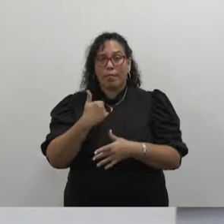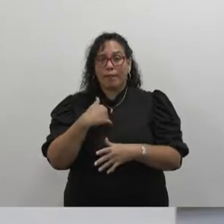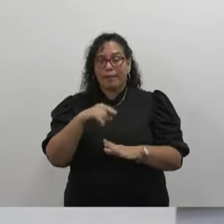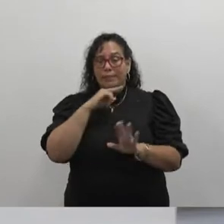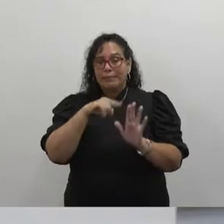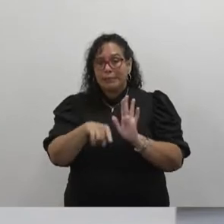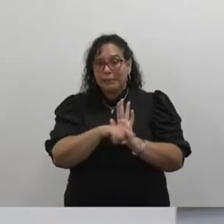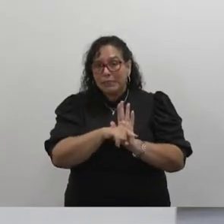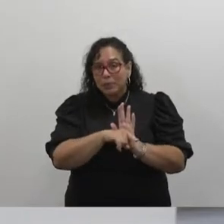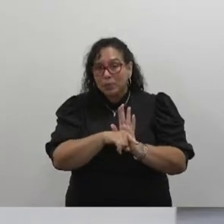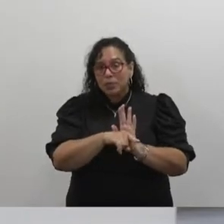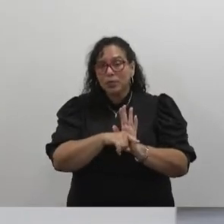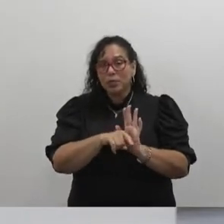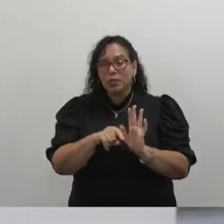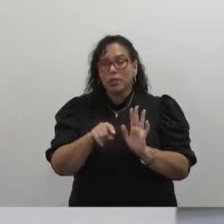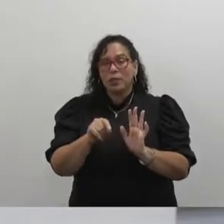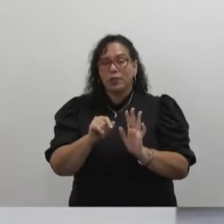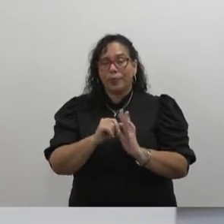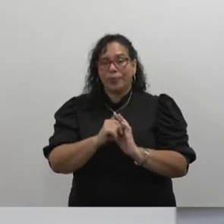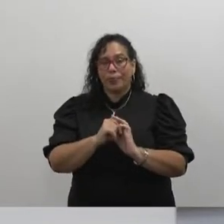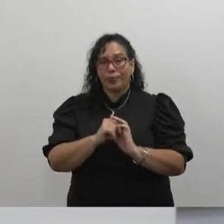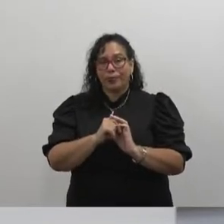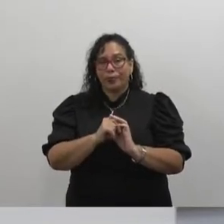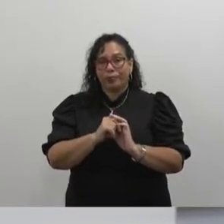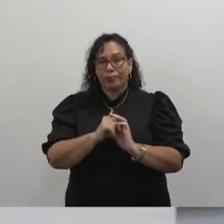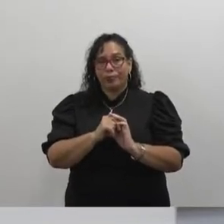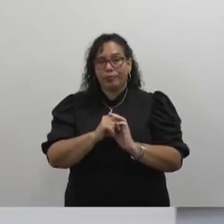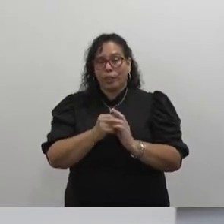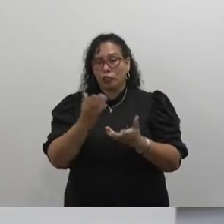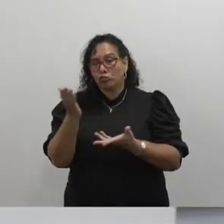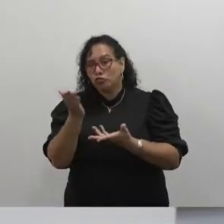nó cứ dừng miền tu nè ti dừng miền cả thà